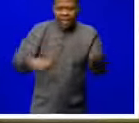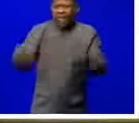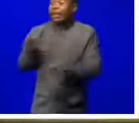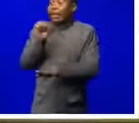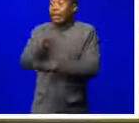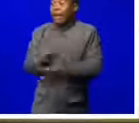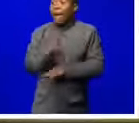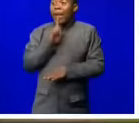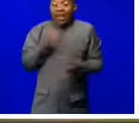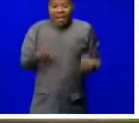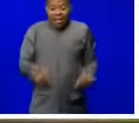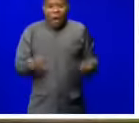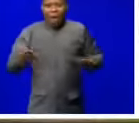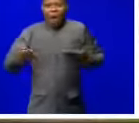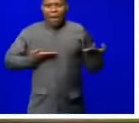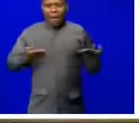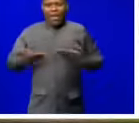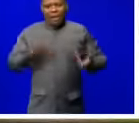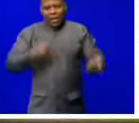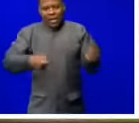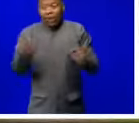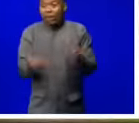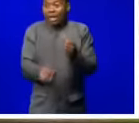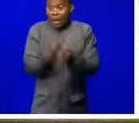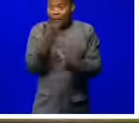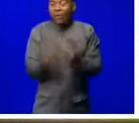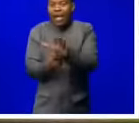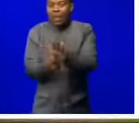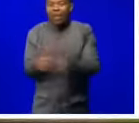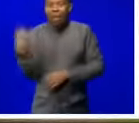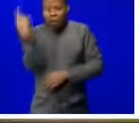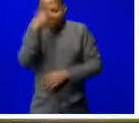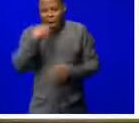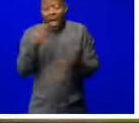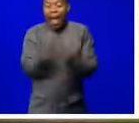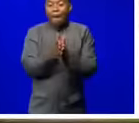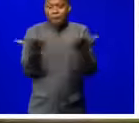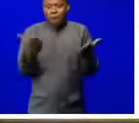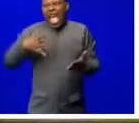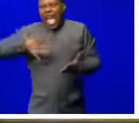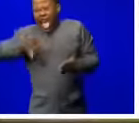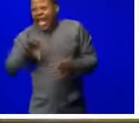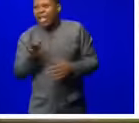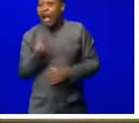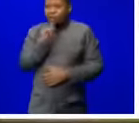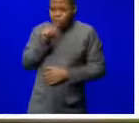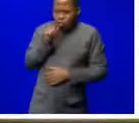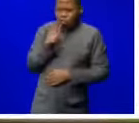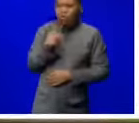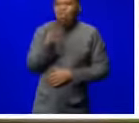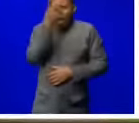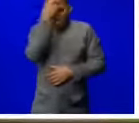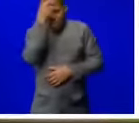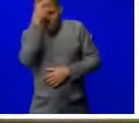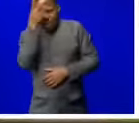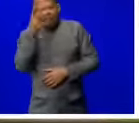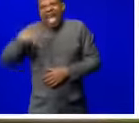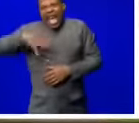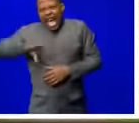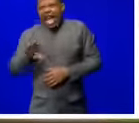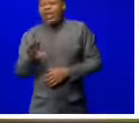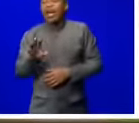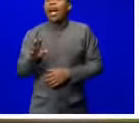ke sebacalile nawuvula nje amapage kubo Facebook uyabona lo munye unetinkukhu unetimbuti